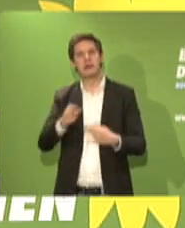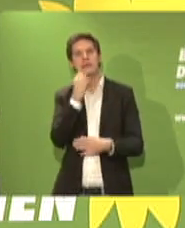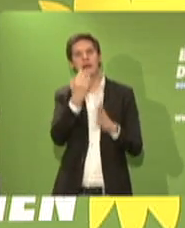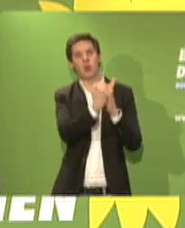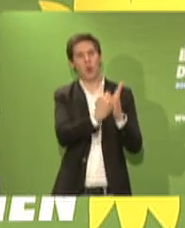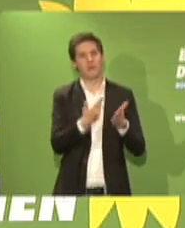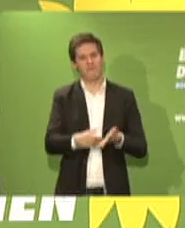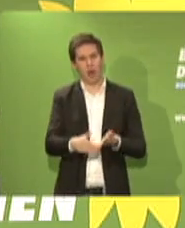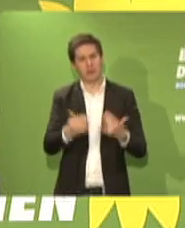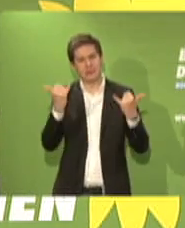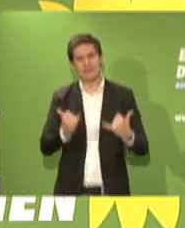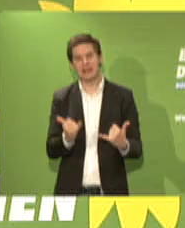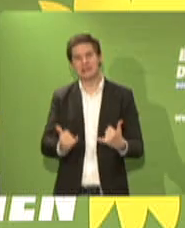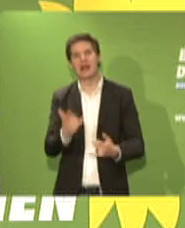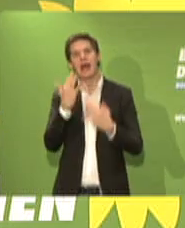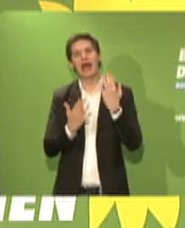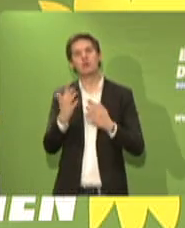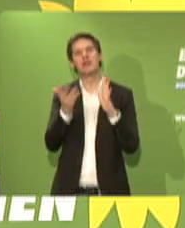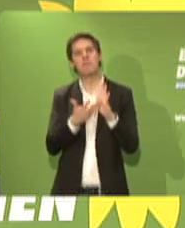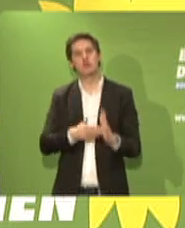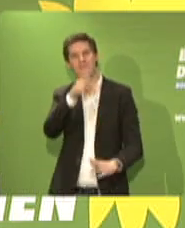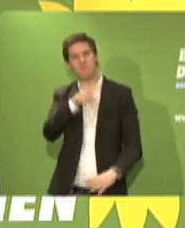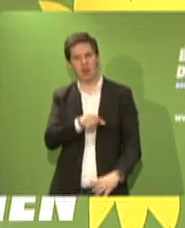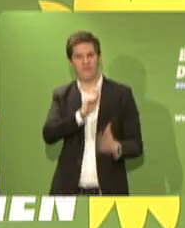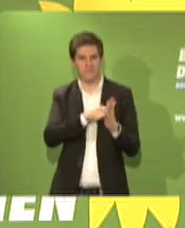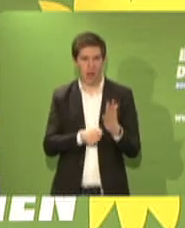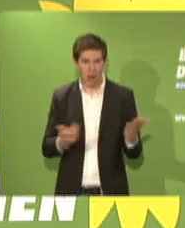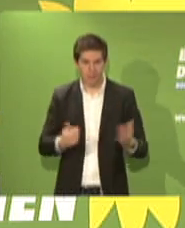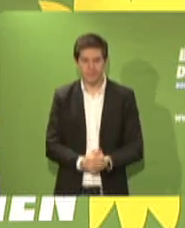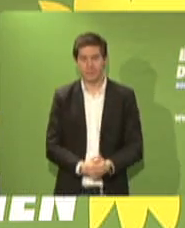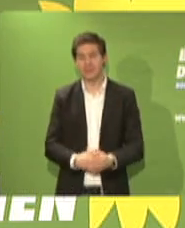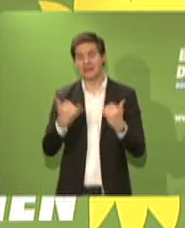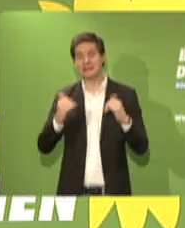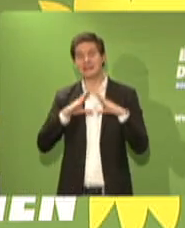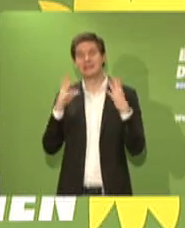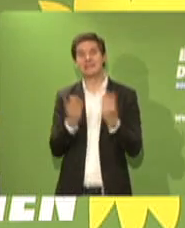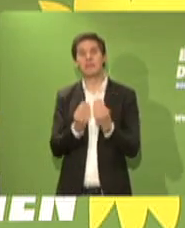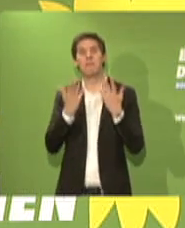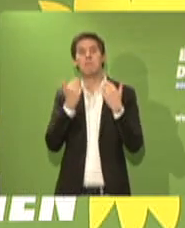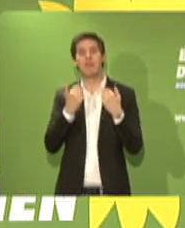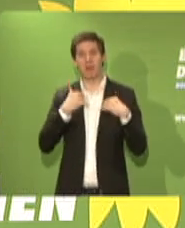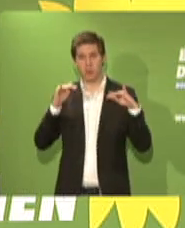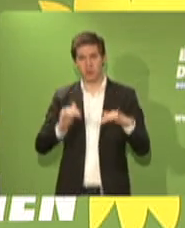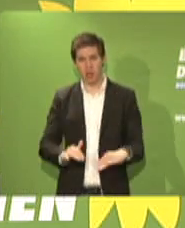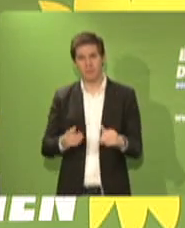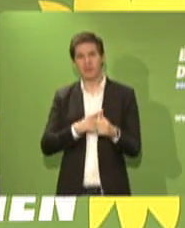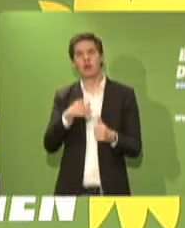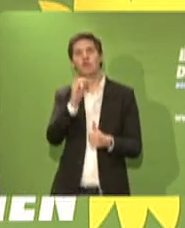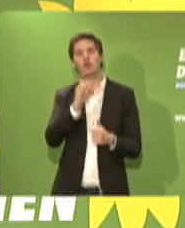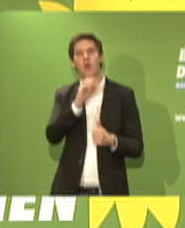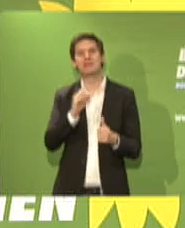die Wahl der Rechnungsprüferinnen. Als Rechnungsprüferinnen haben wir die Bewerbung vorliegen von